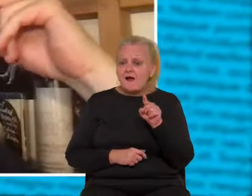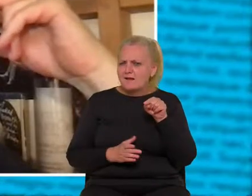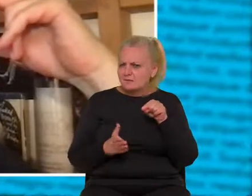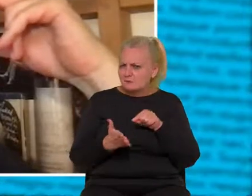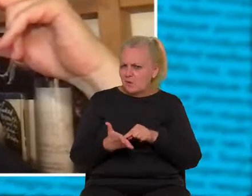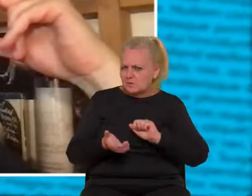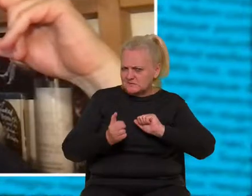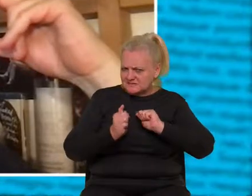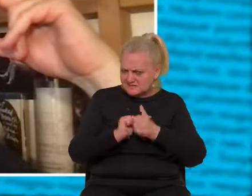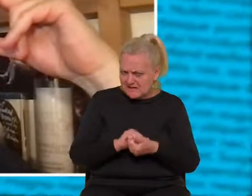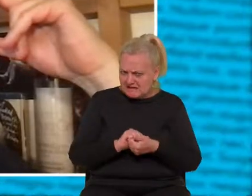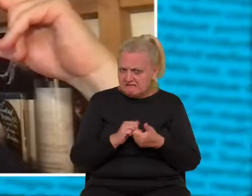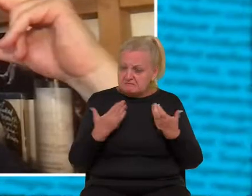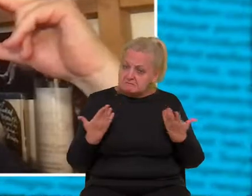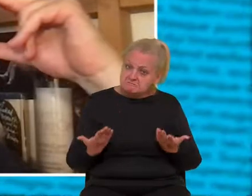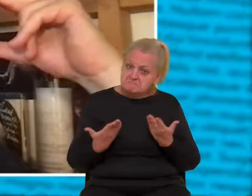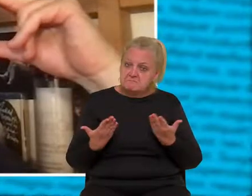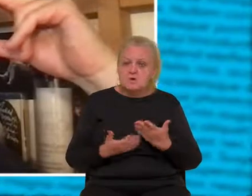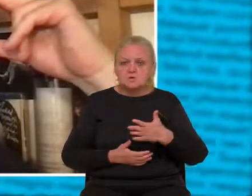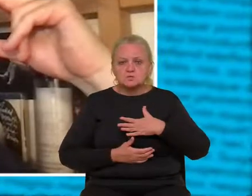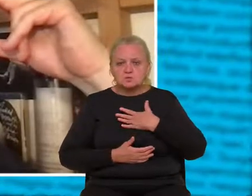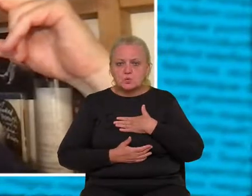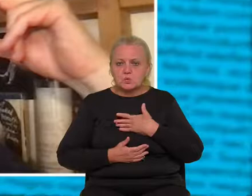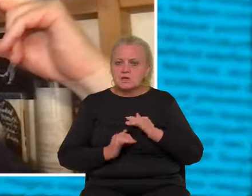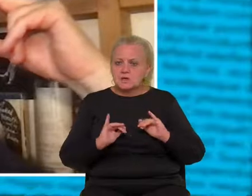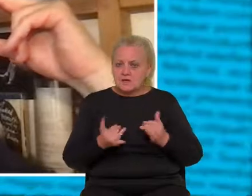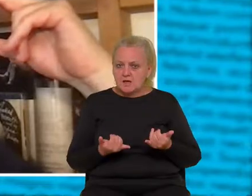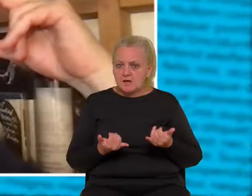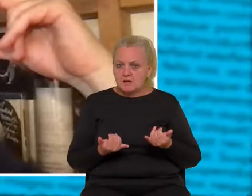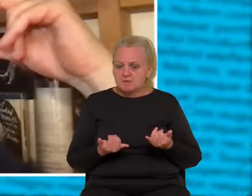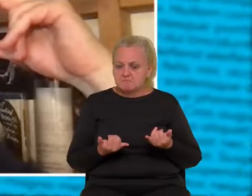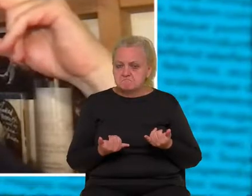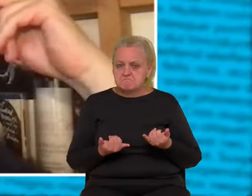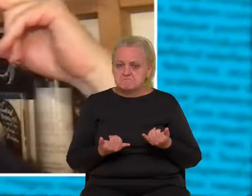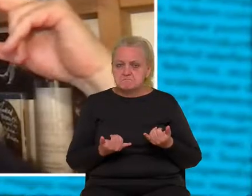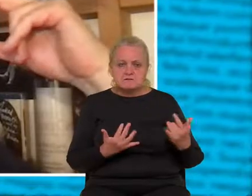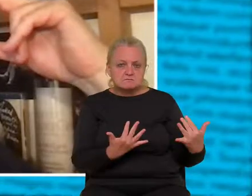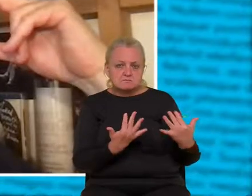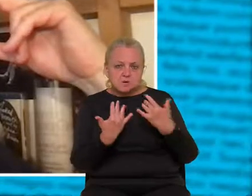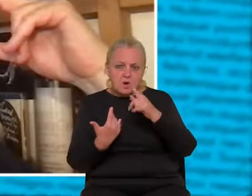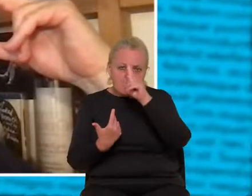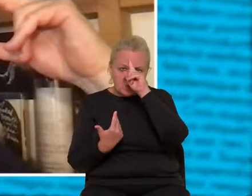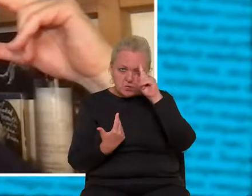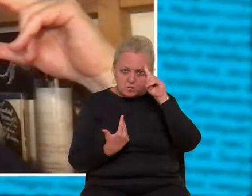by zmieniło to, jak odczuwam te instynkty ludzkie?